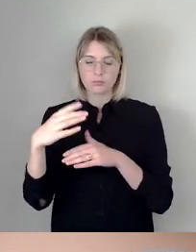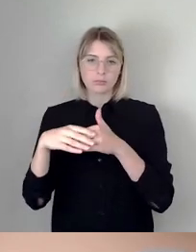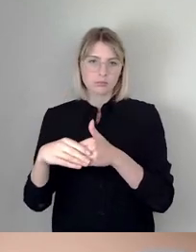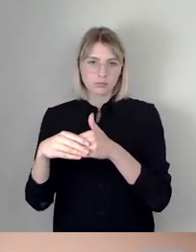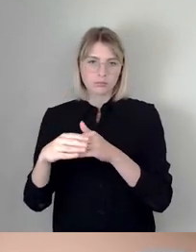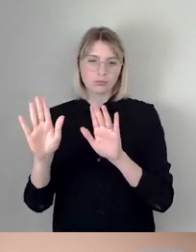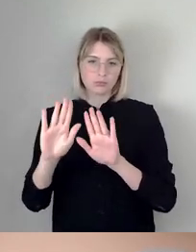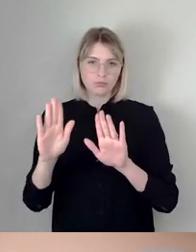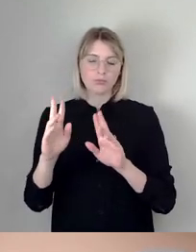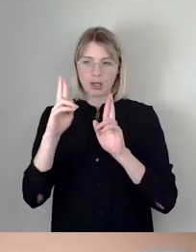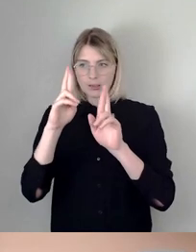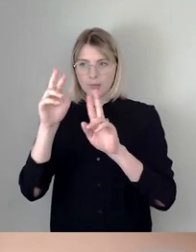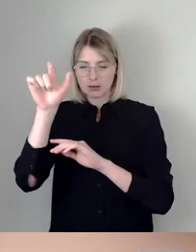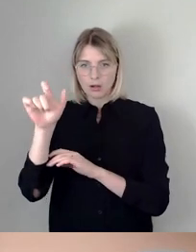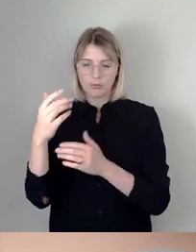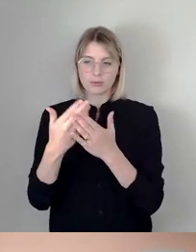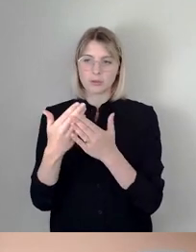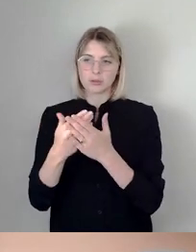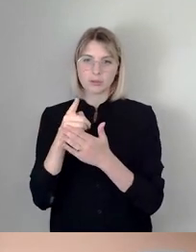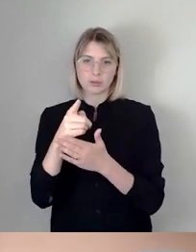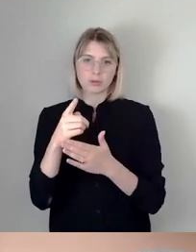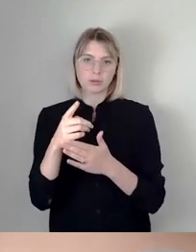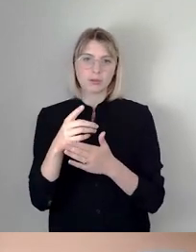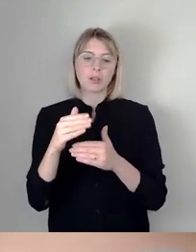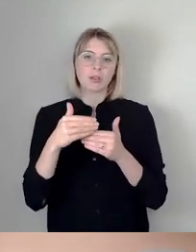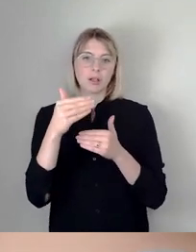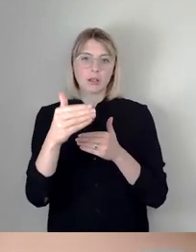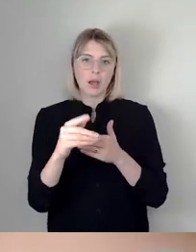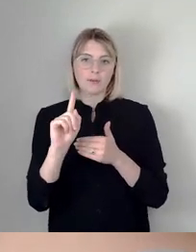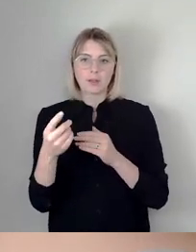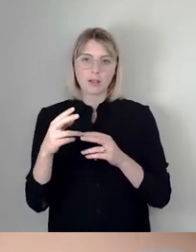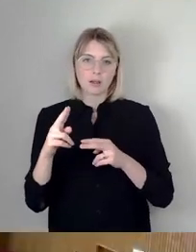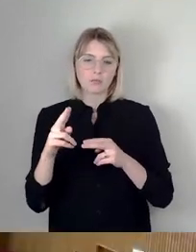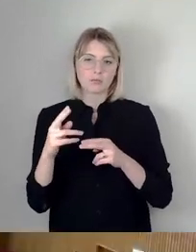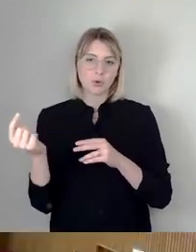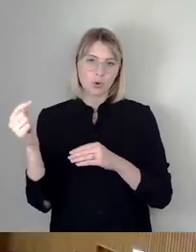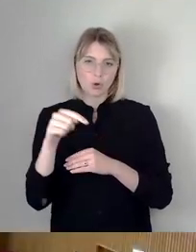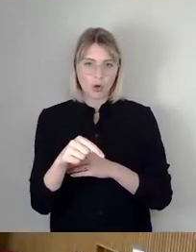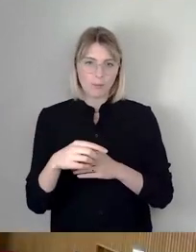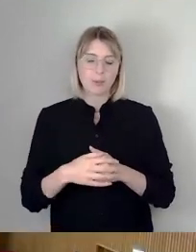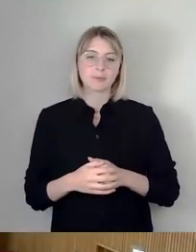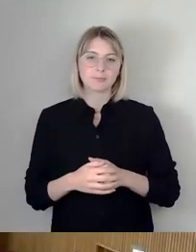Respekt. Und deswegen komme ich danach wieder zu Ihnen. Ich wünsche erstmal angenehme Pause.